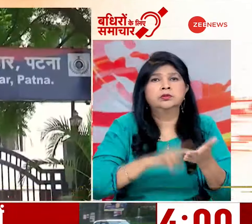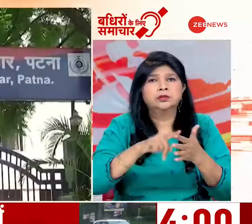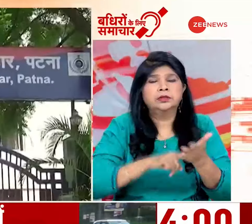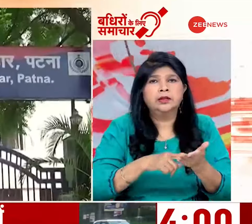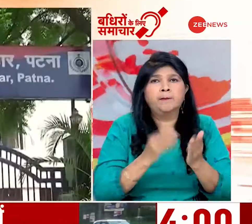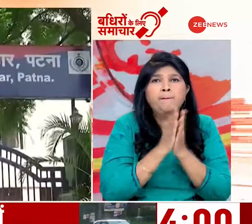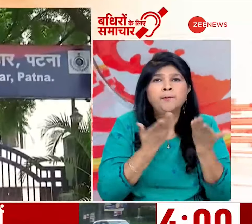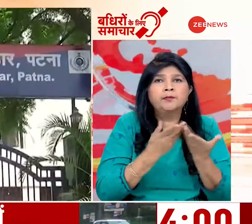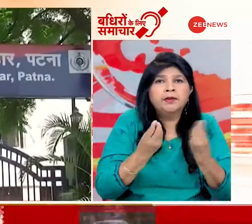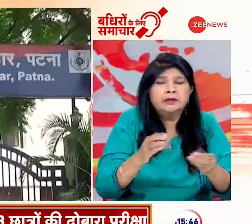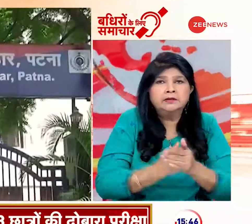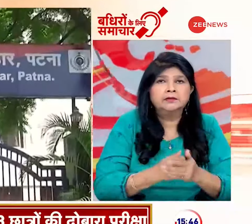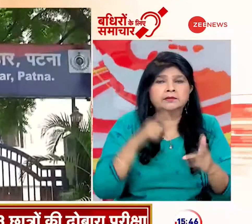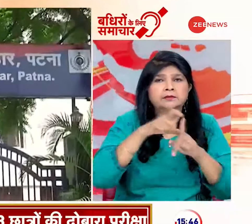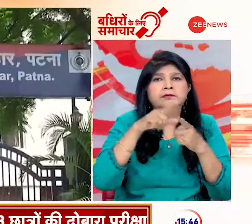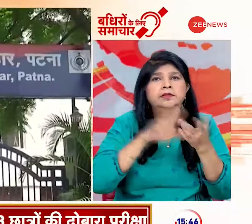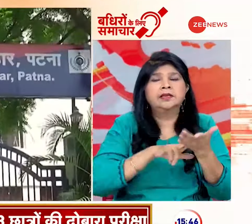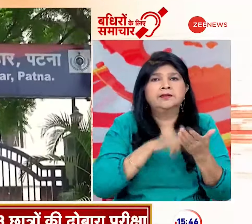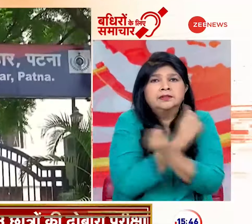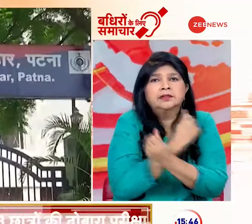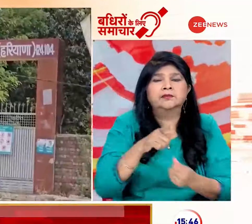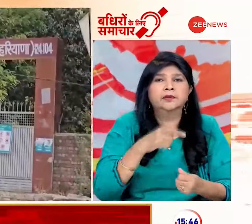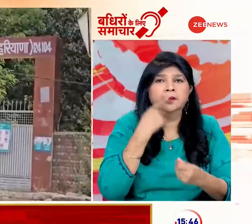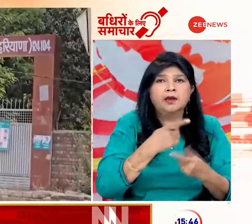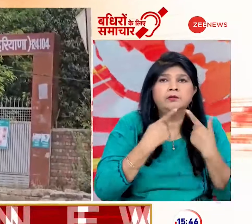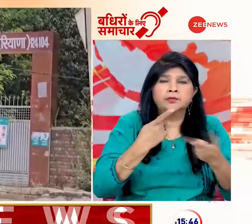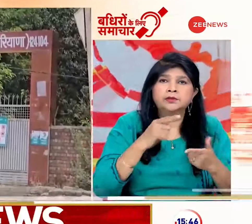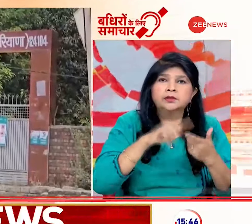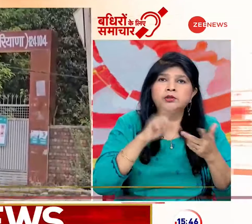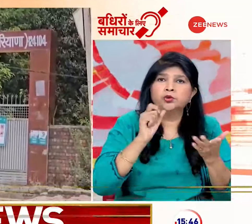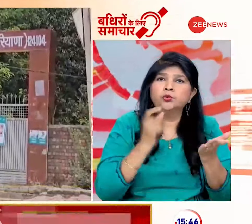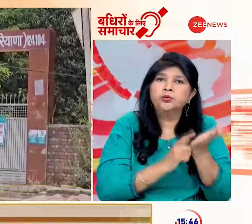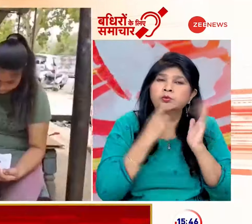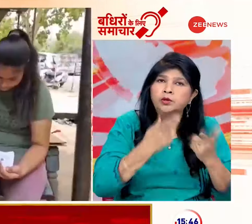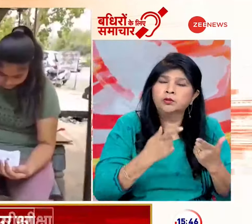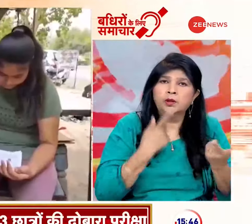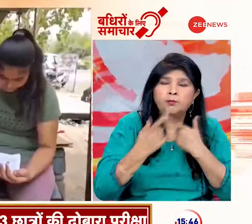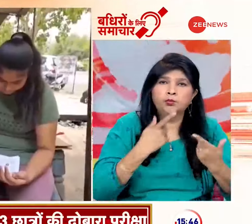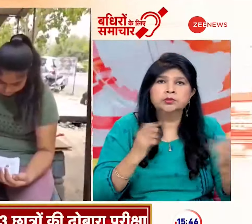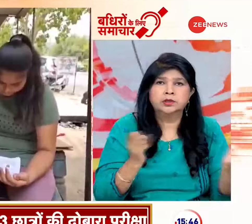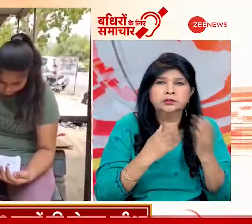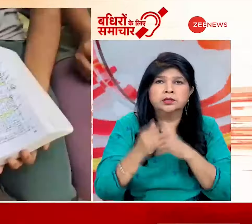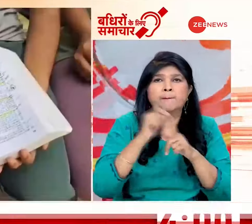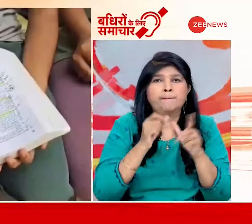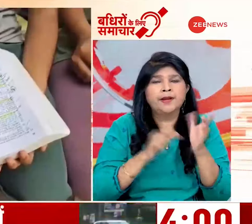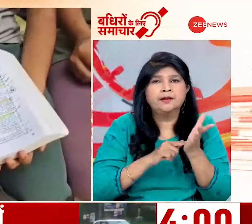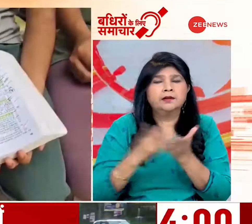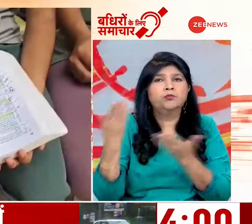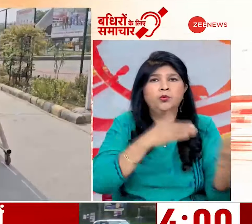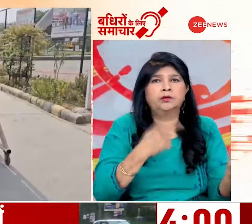नीट पेपर लीक केस में देवघर से गिरफ्तार आरोपियों से पटना में ईओयू ने पूछताछ की